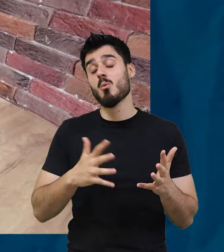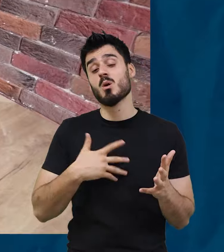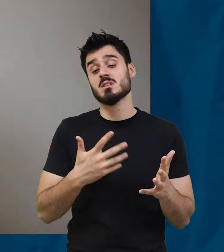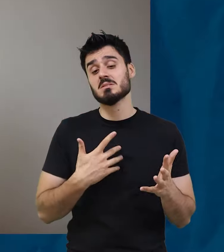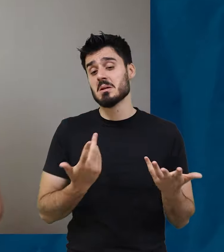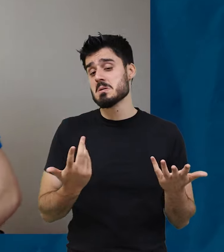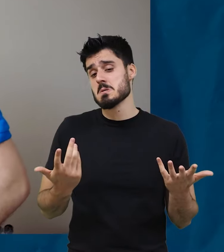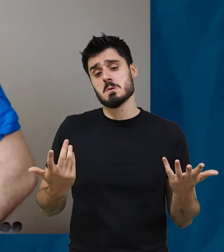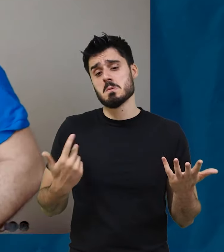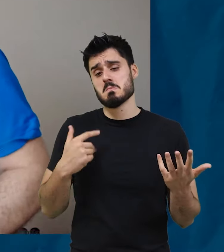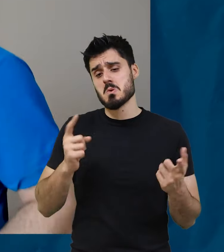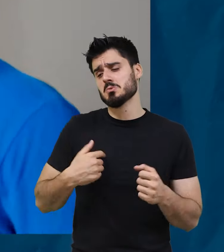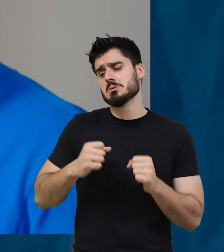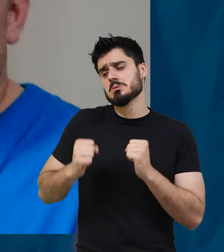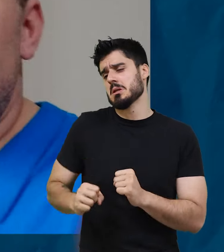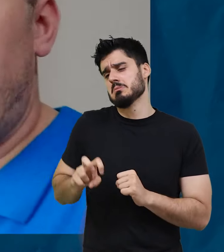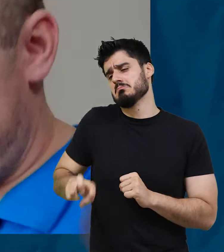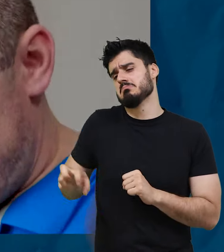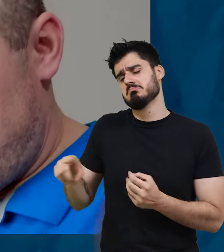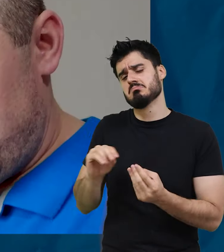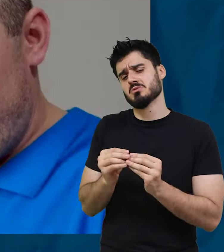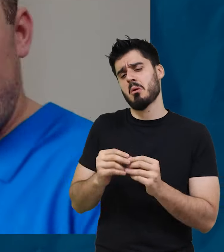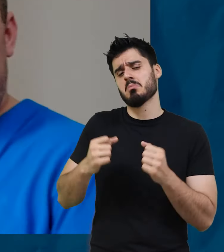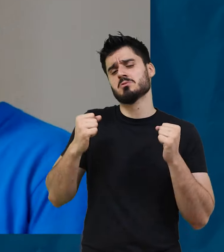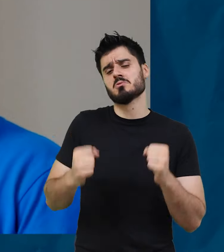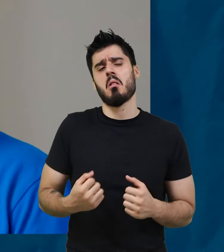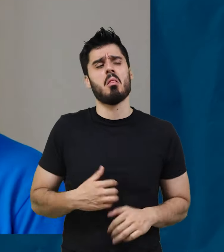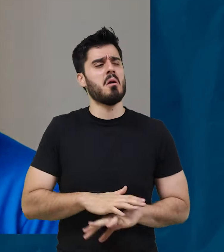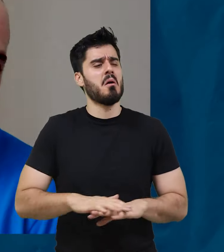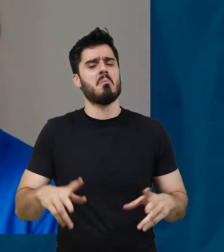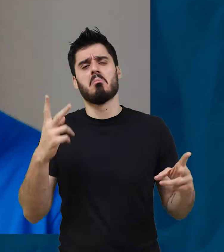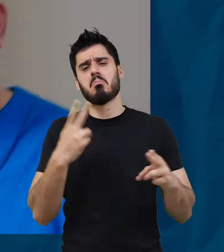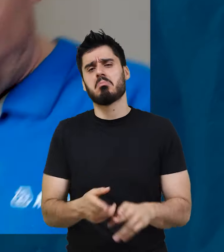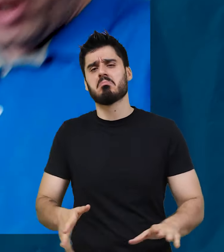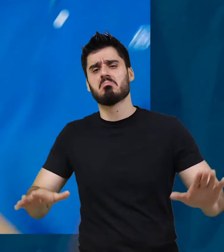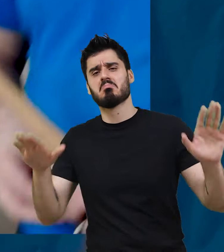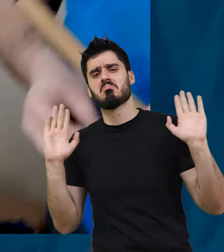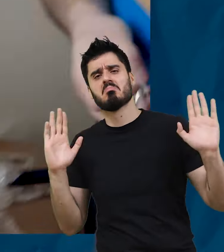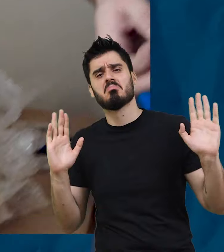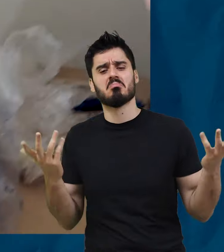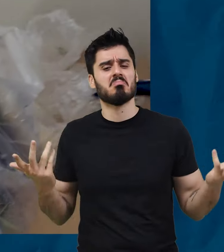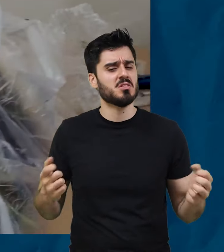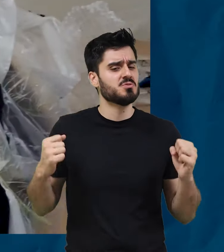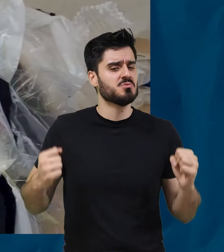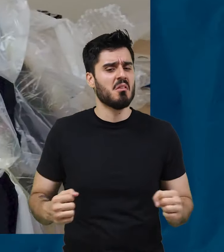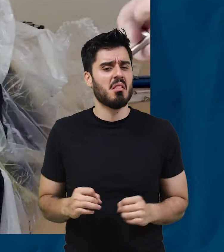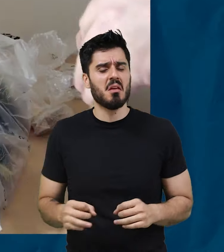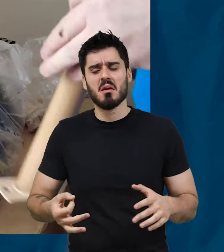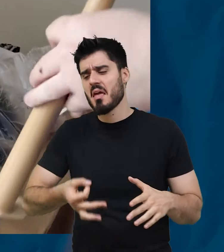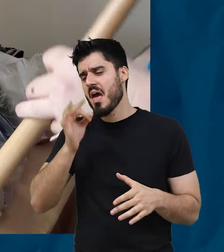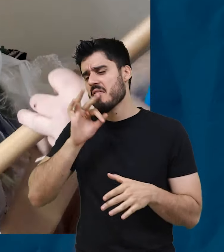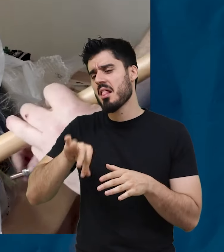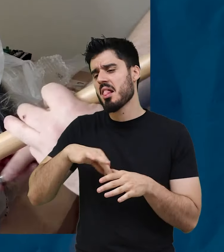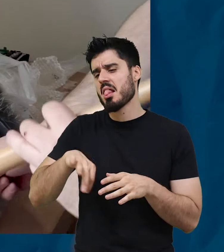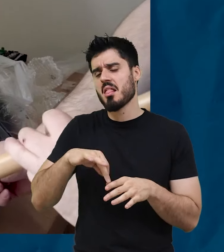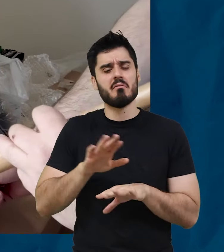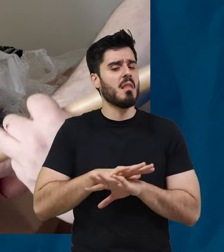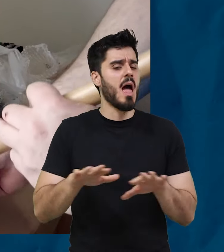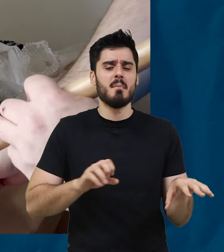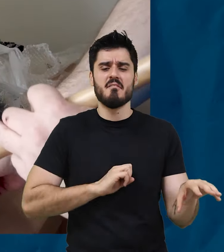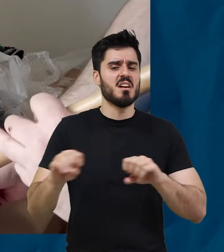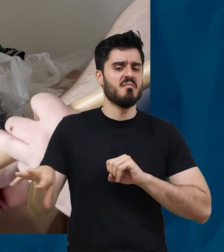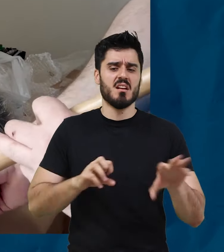Ако искаш, няма да разхвърляме, ще седиме там месец да сглобя другото столче и си сядаме с кокича на новите столчета и си пием кафе и